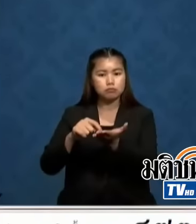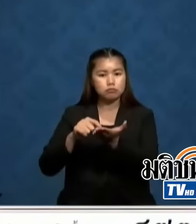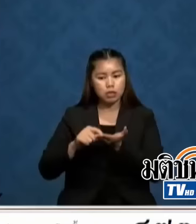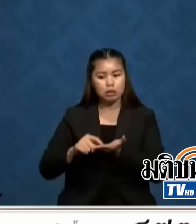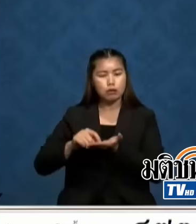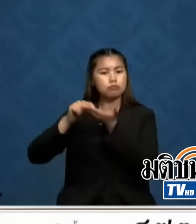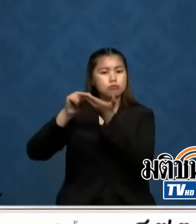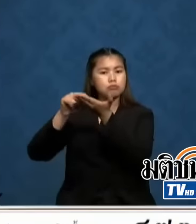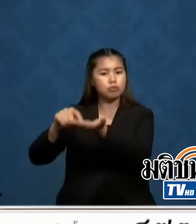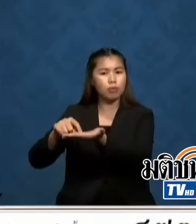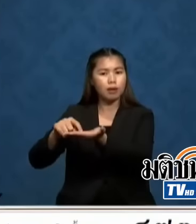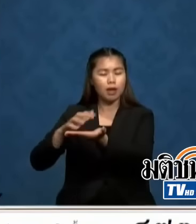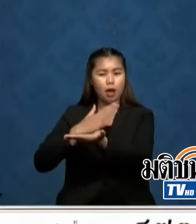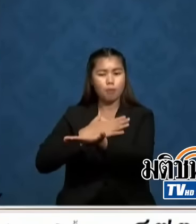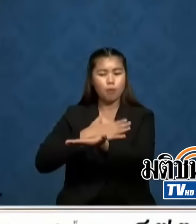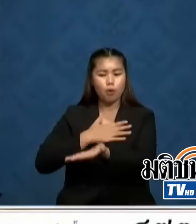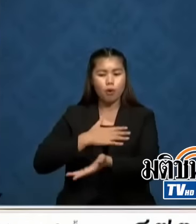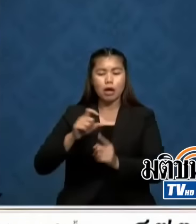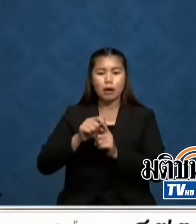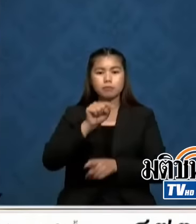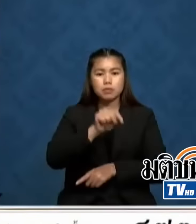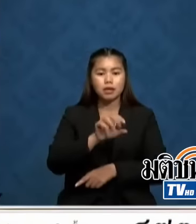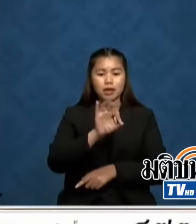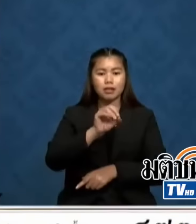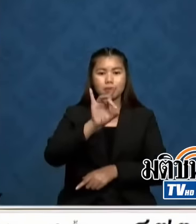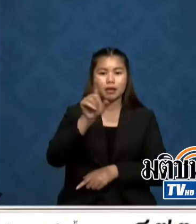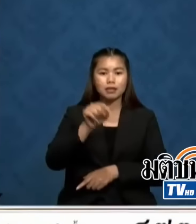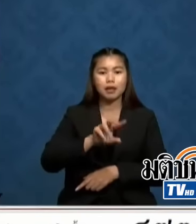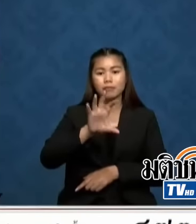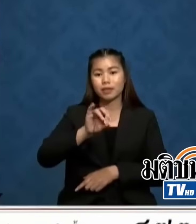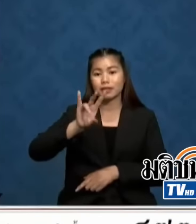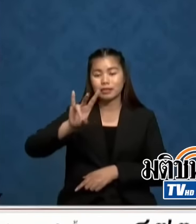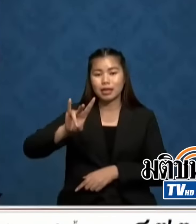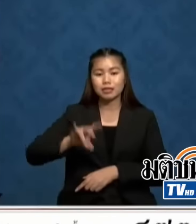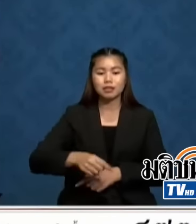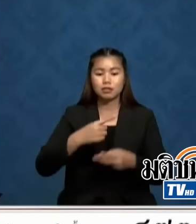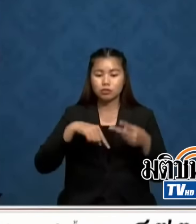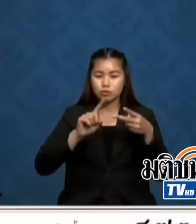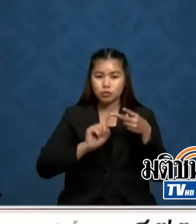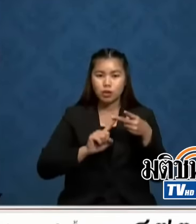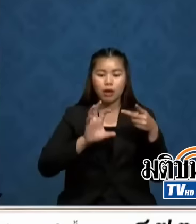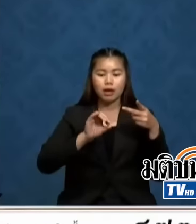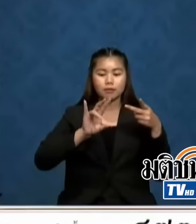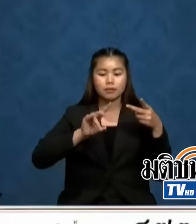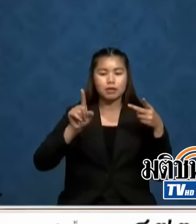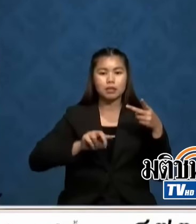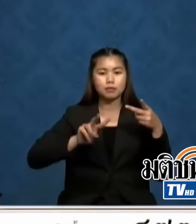ว่าคำสั่งที่98/5 7กับคำสั่งที่